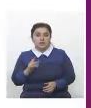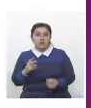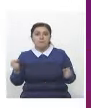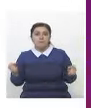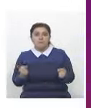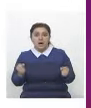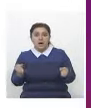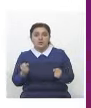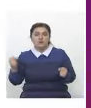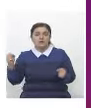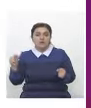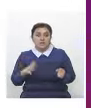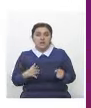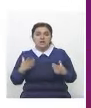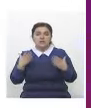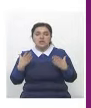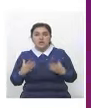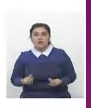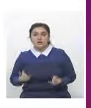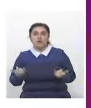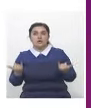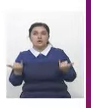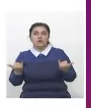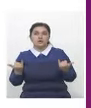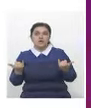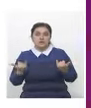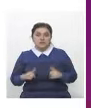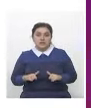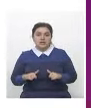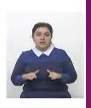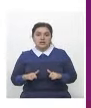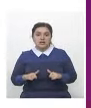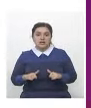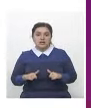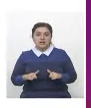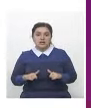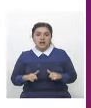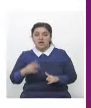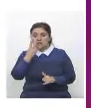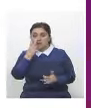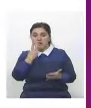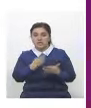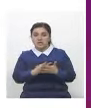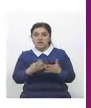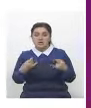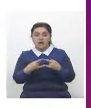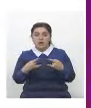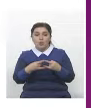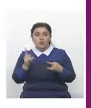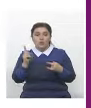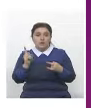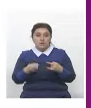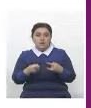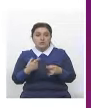«мороз» и «солнце», «день», «чудесный». Смотрите, ребята,